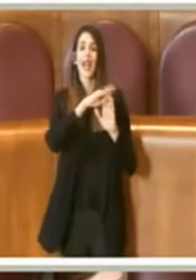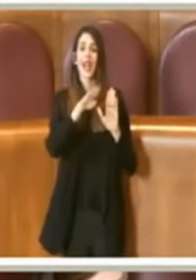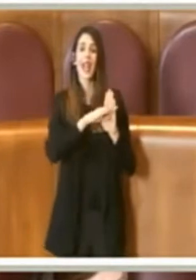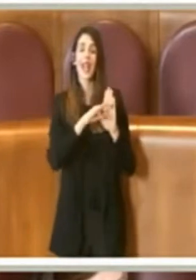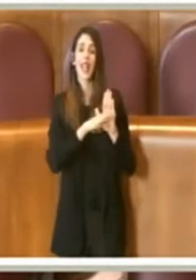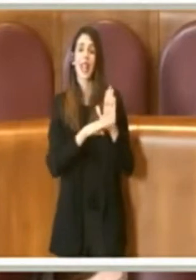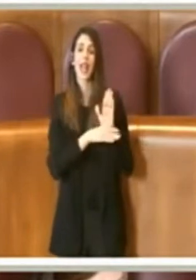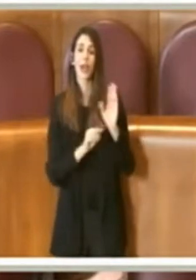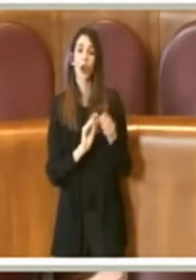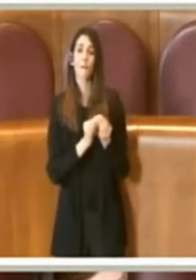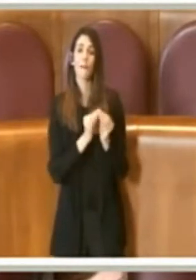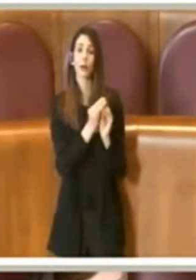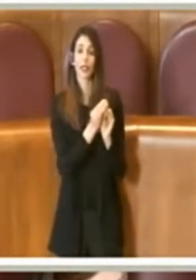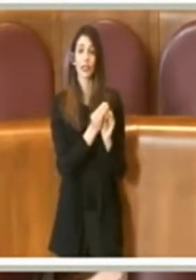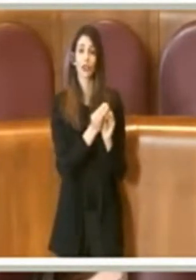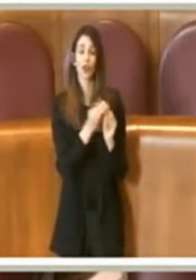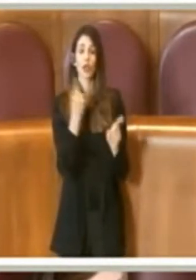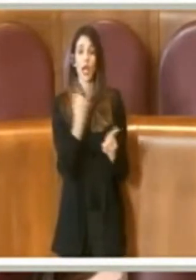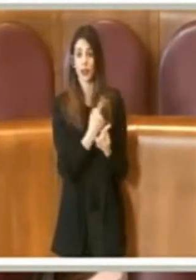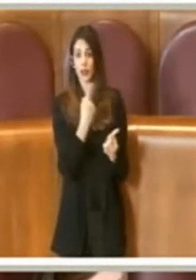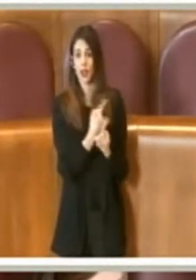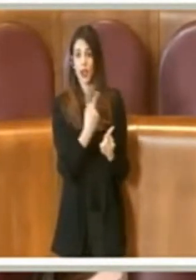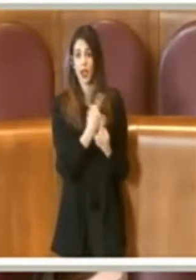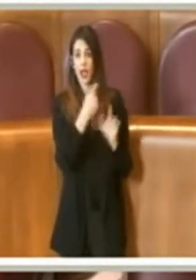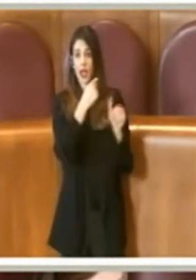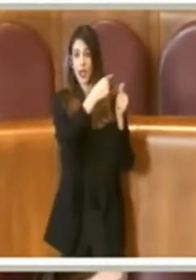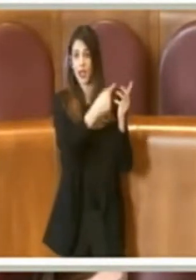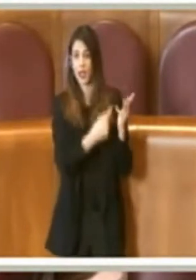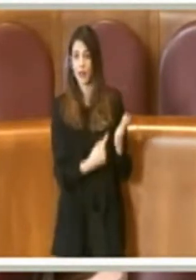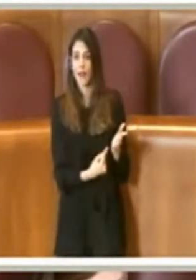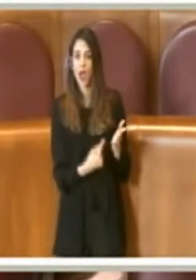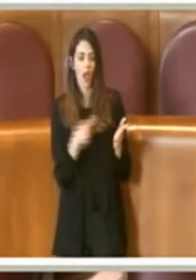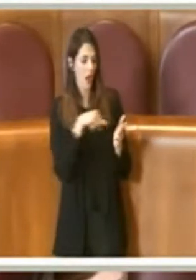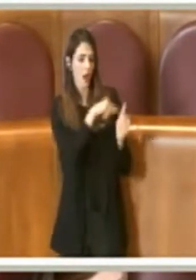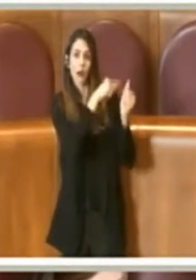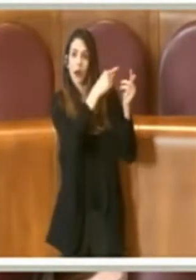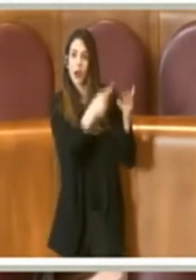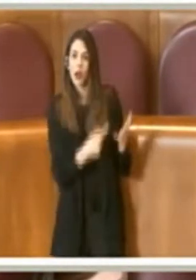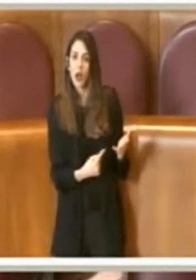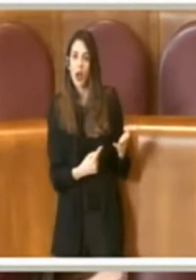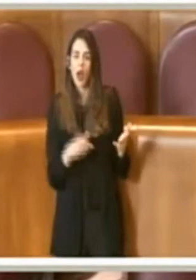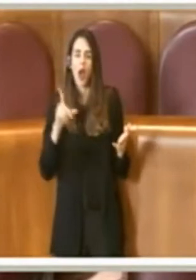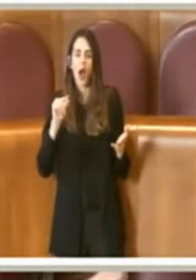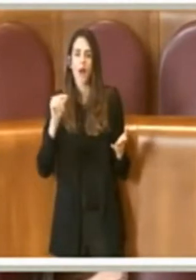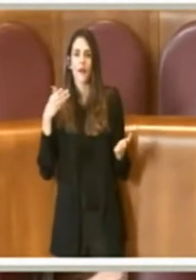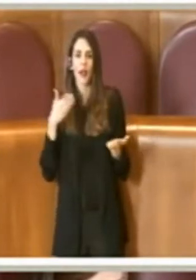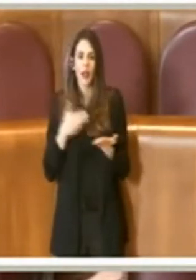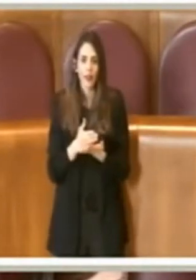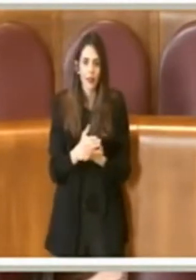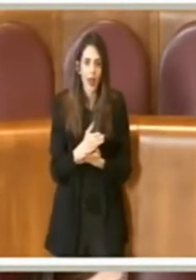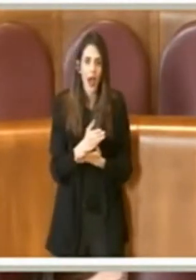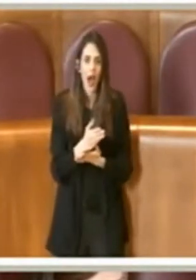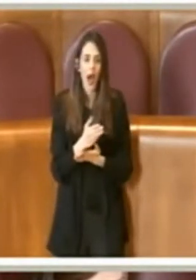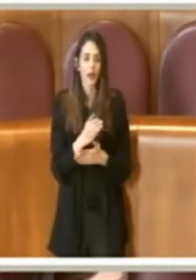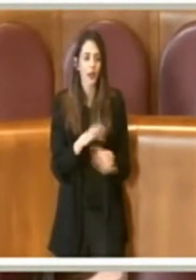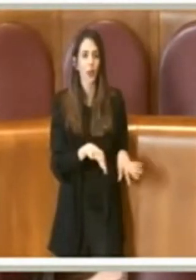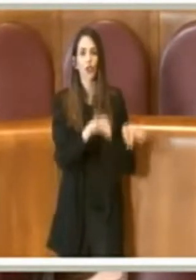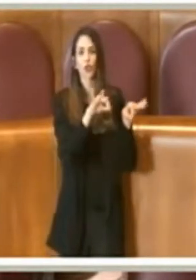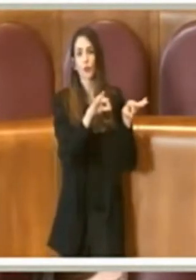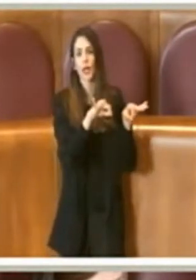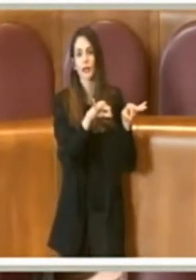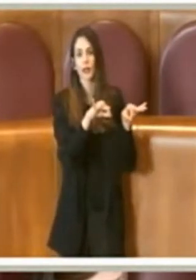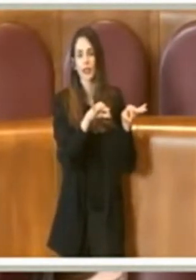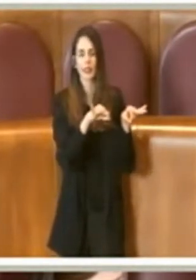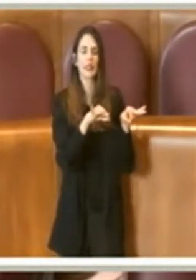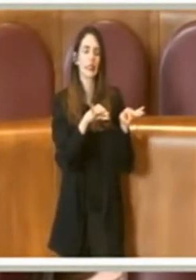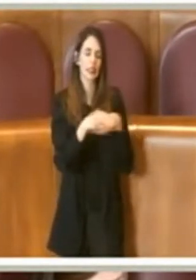sono necessarie e che da 20 anni attendevano, insomma, di essere riviste. Quindi poi, diciamo, i nodi vengono al